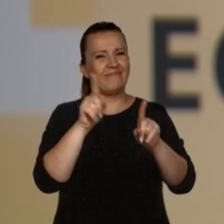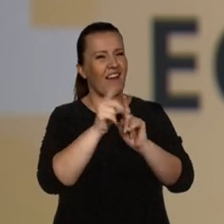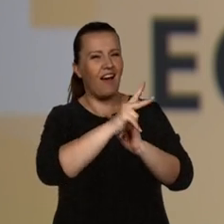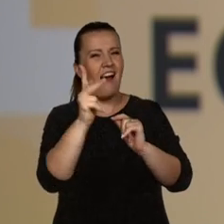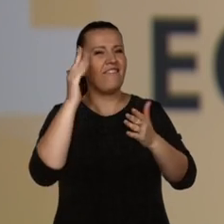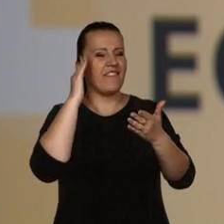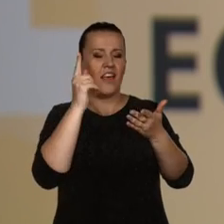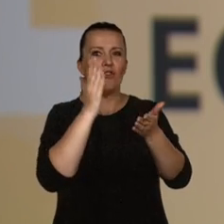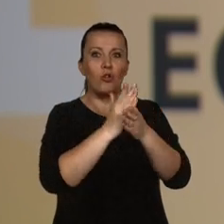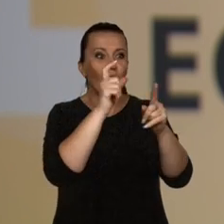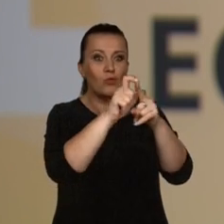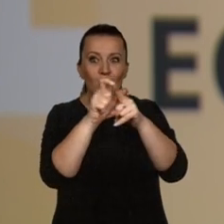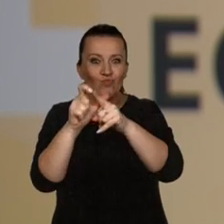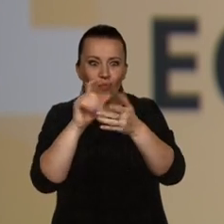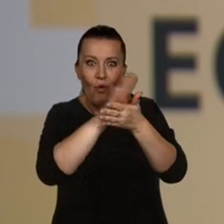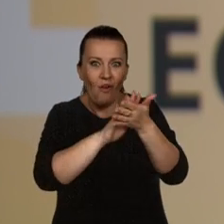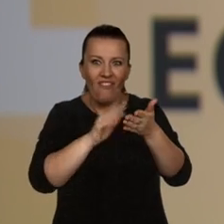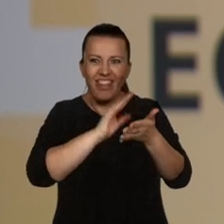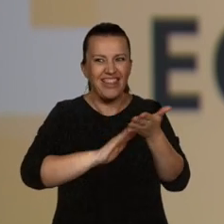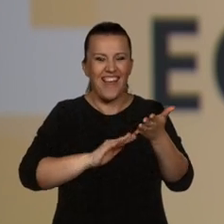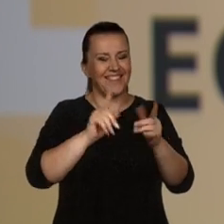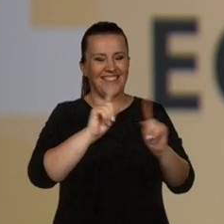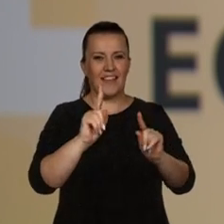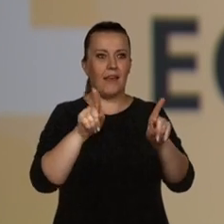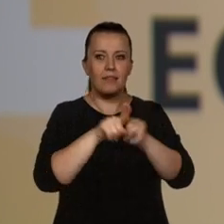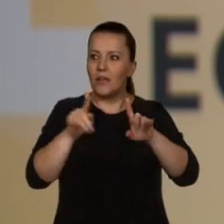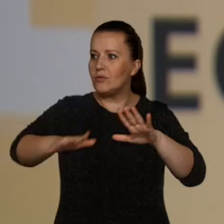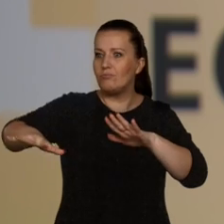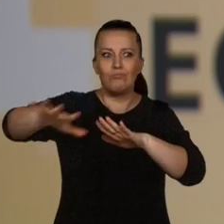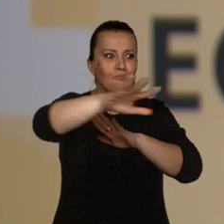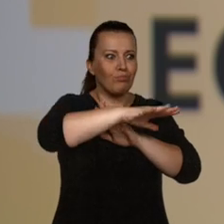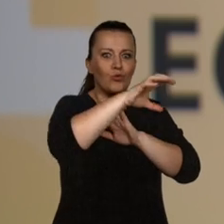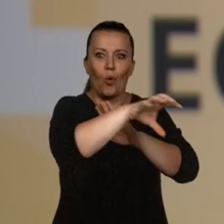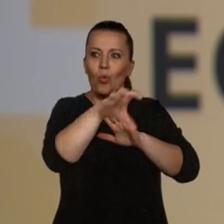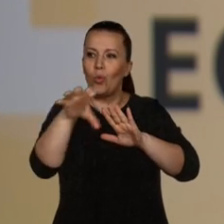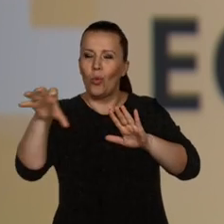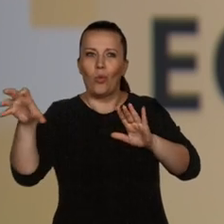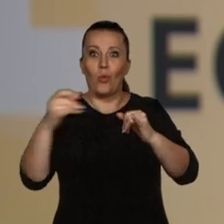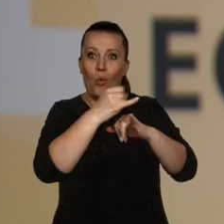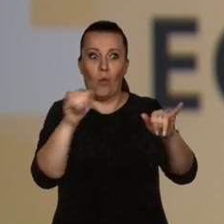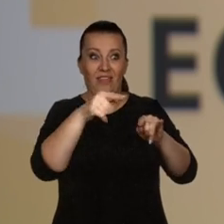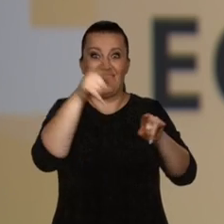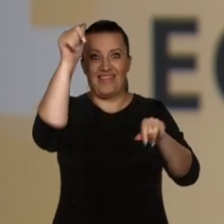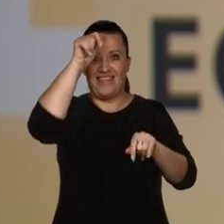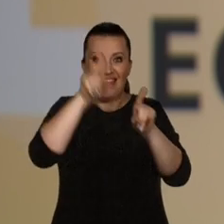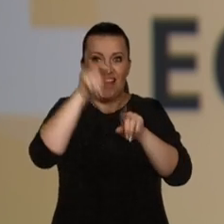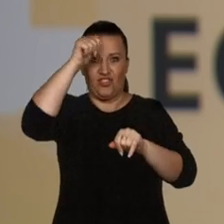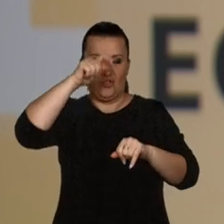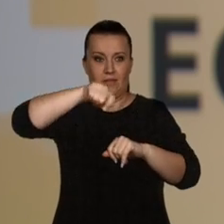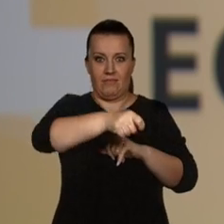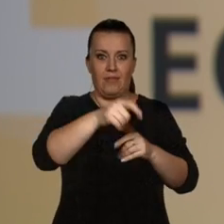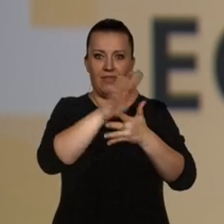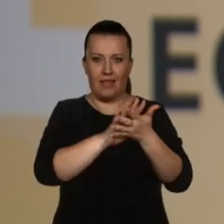przy pomocy liter, ale także to, co nas otacza, jest po prostu tekstem. Dlaczego? Dlatego, że możemy to